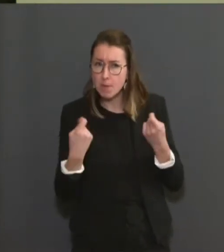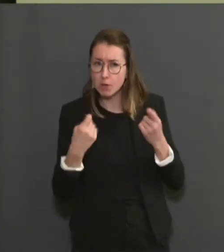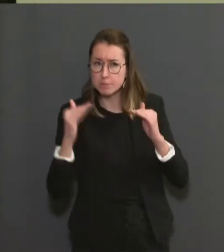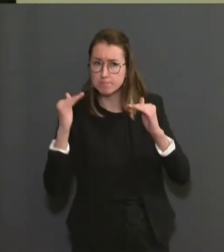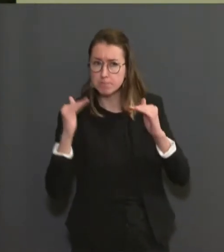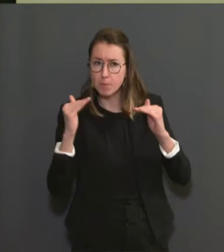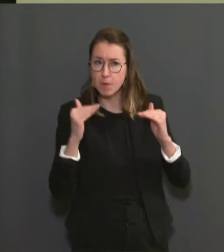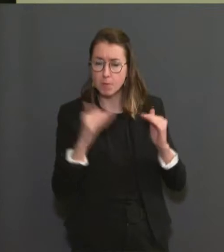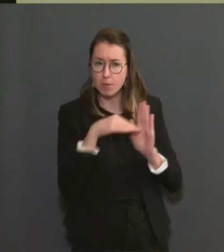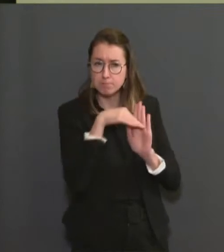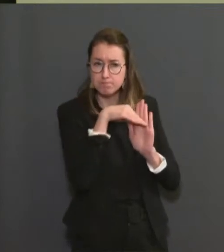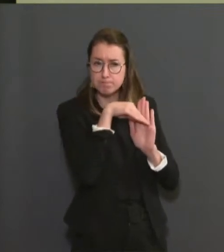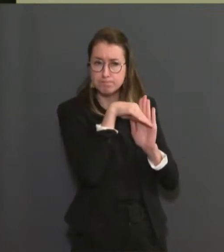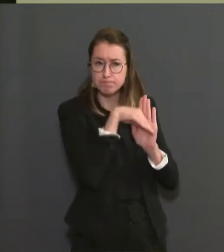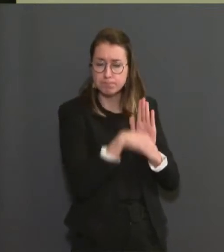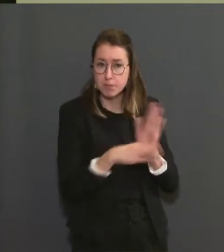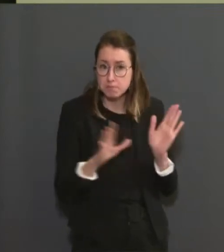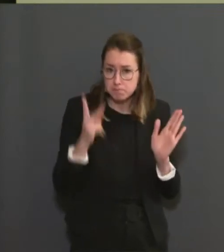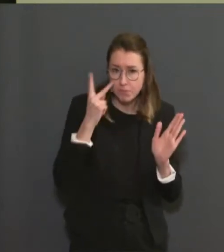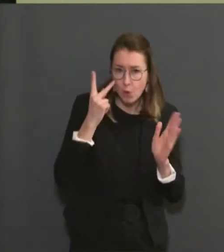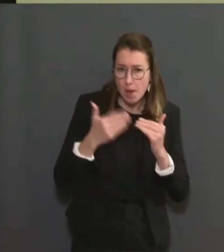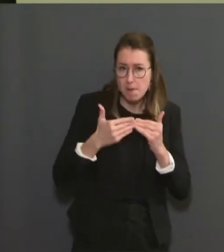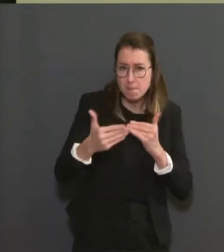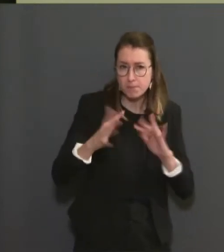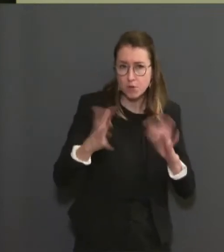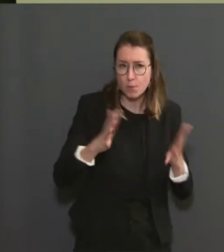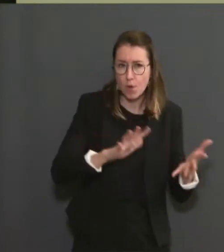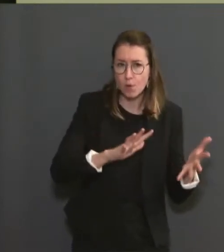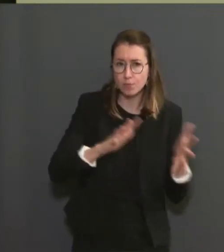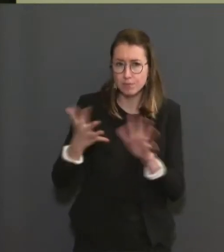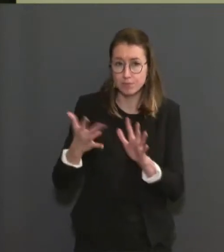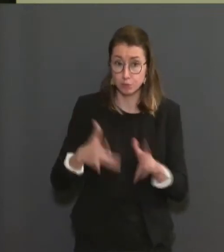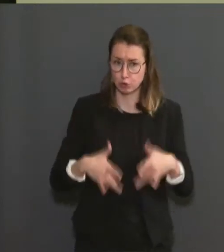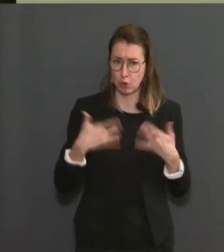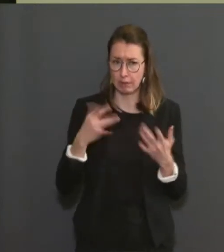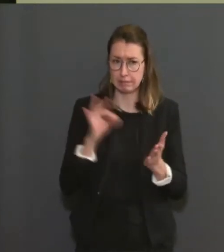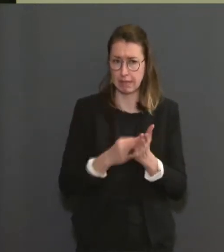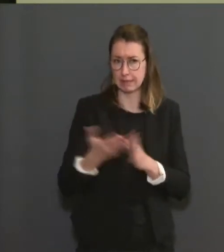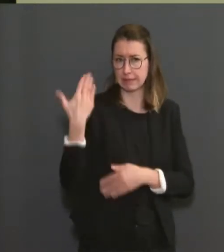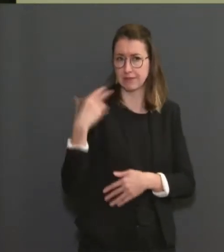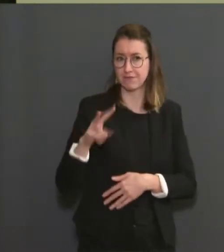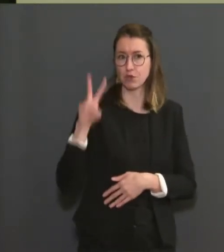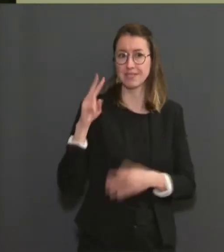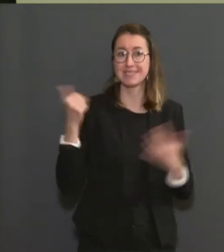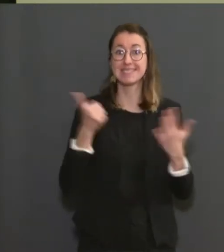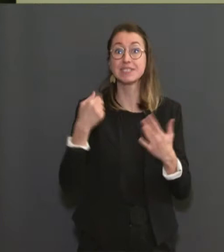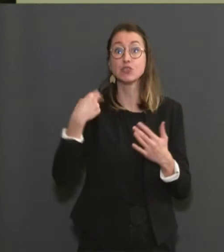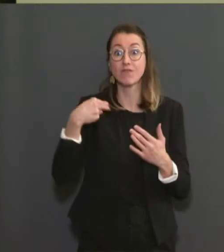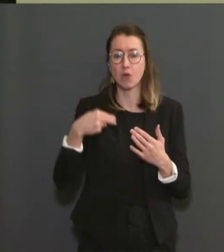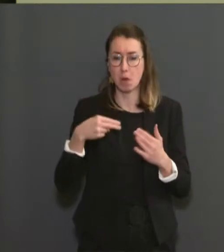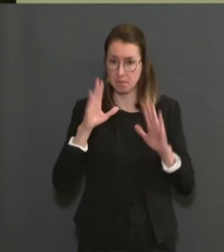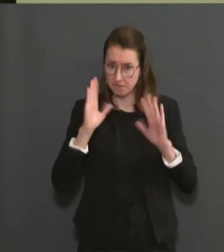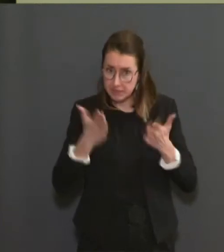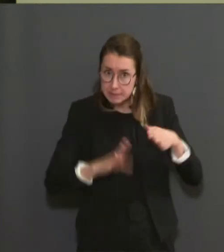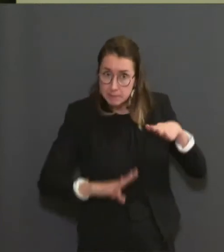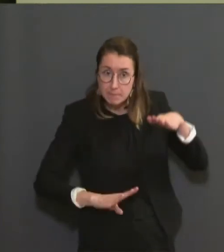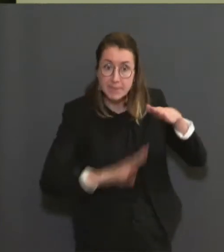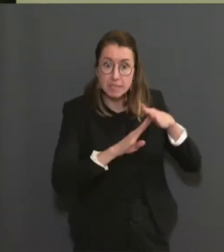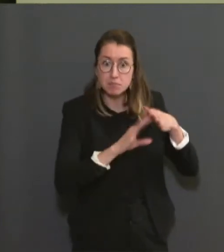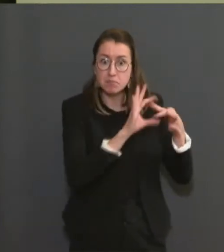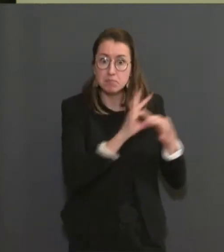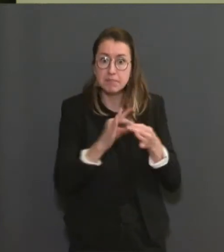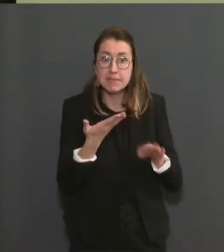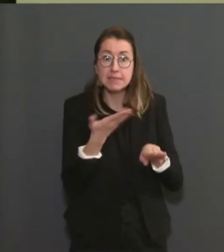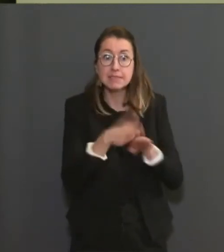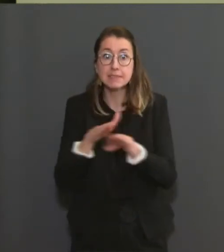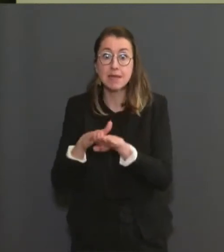dire que probablement, le vendredi 6 novembre était le pic des décès de la deuxième vague, avec 215